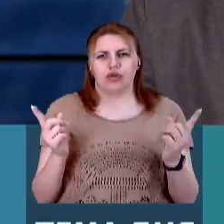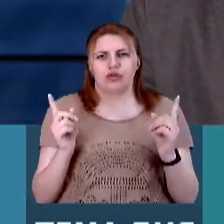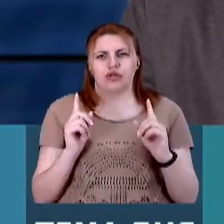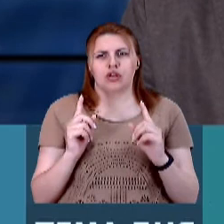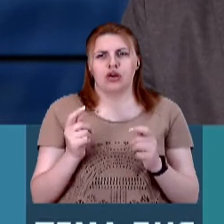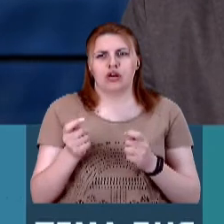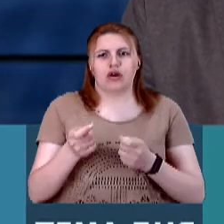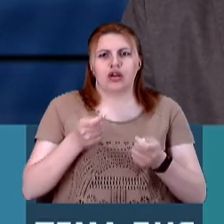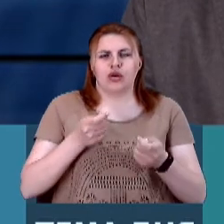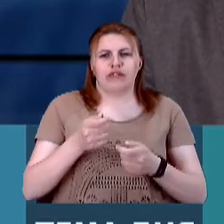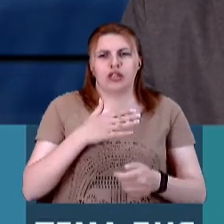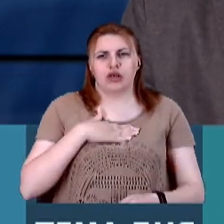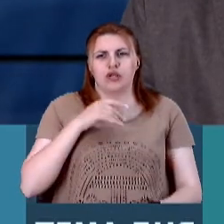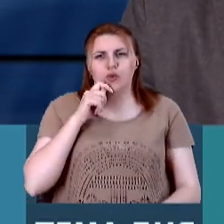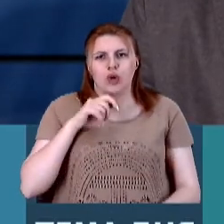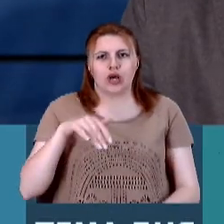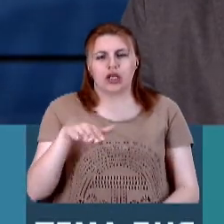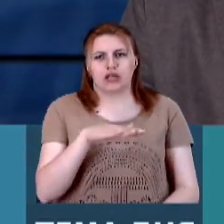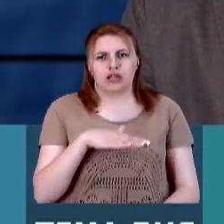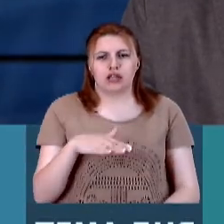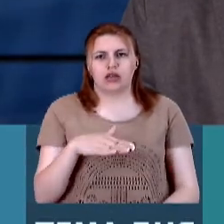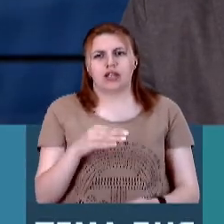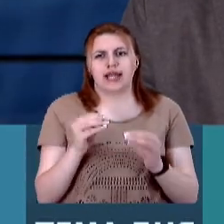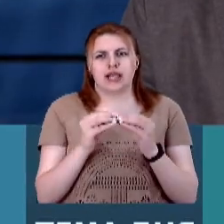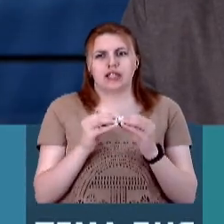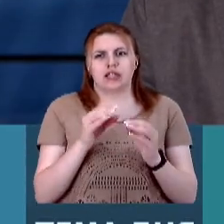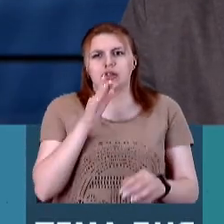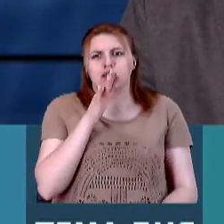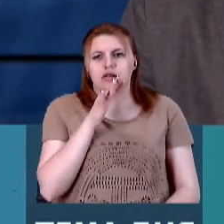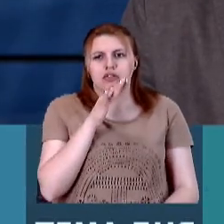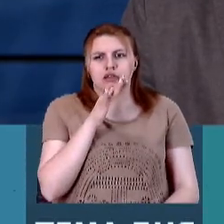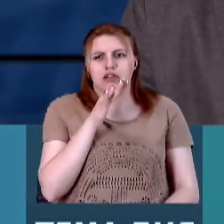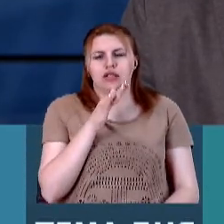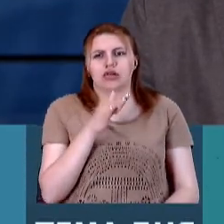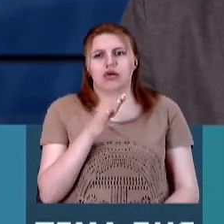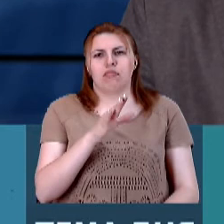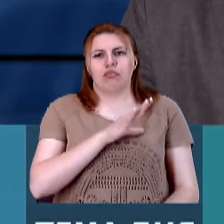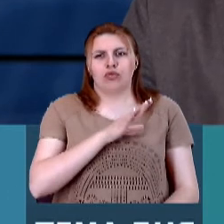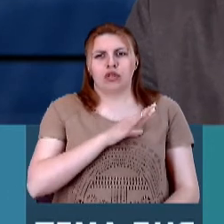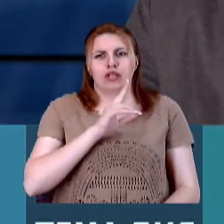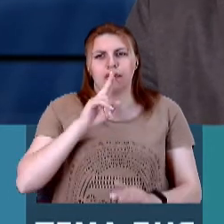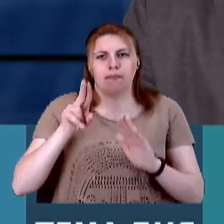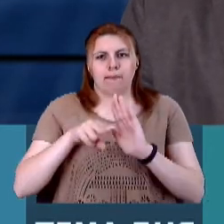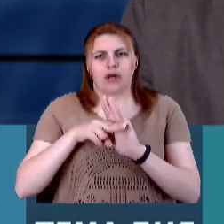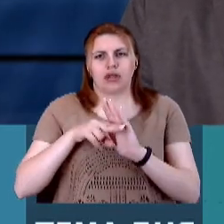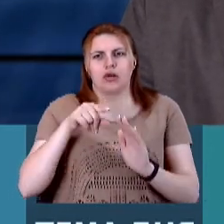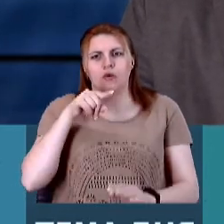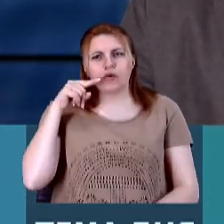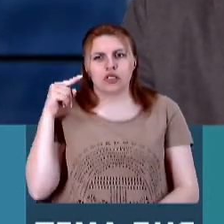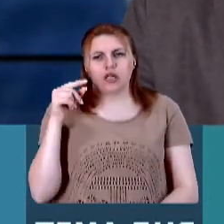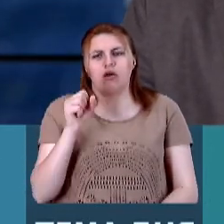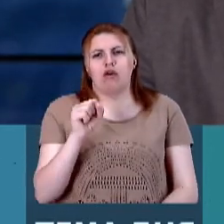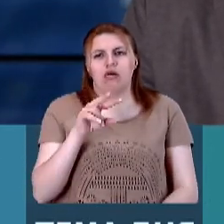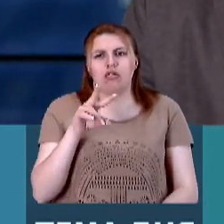керованість нашої країни. Да? Тобто десятиріччя, майже сторіччя ми були під Росією, але зараз